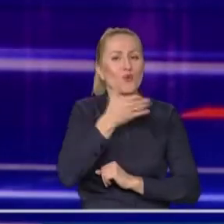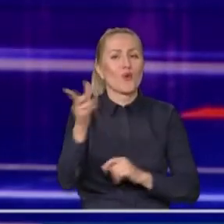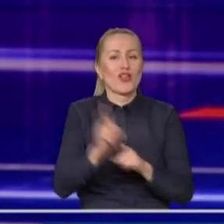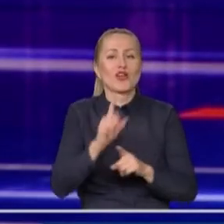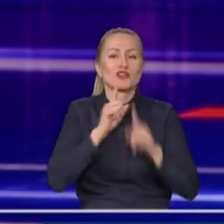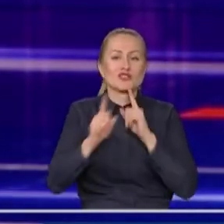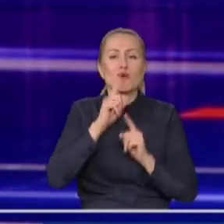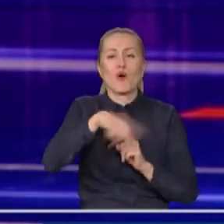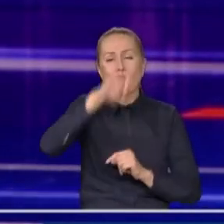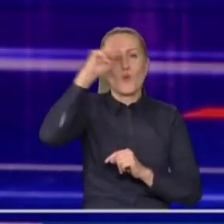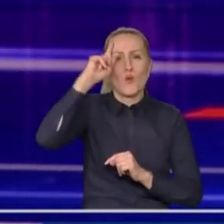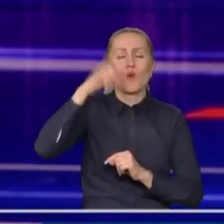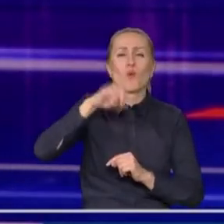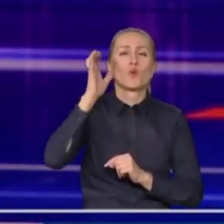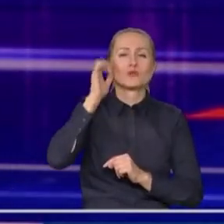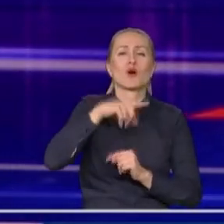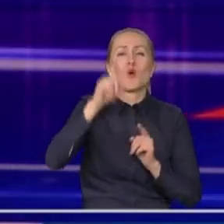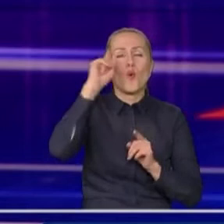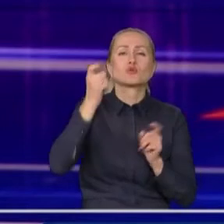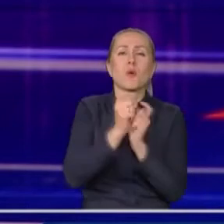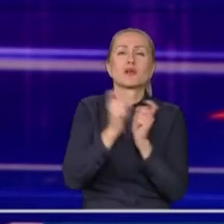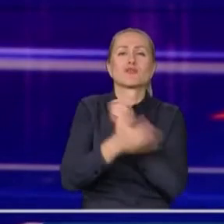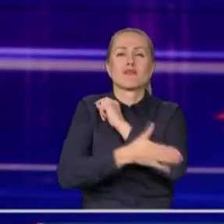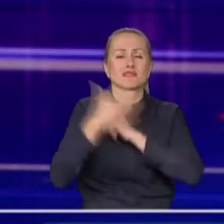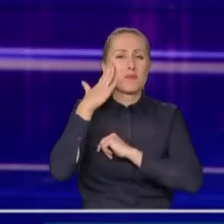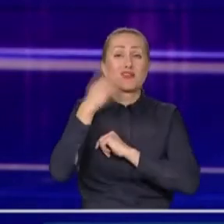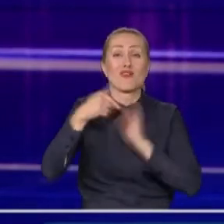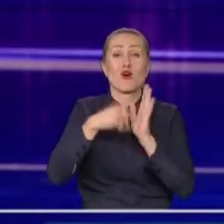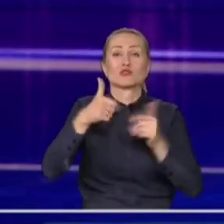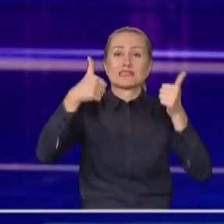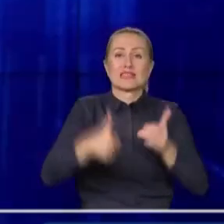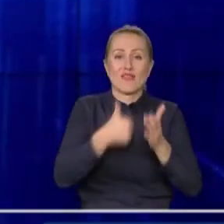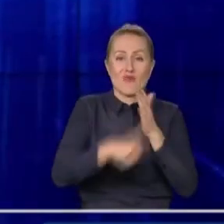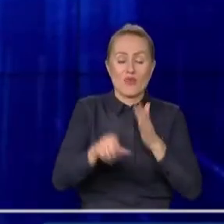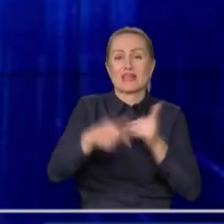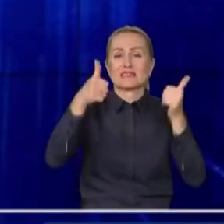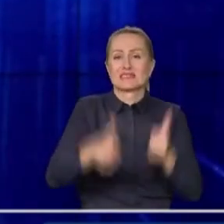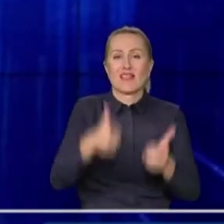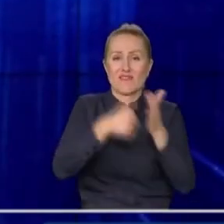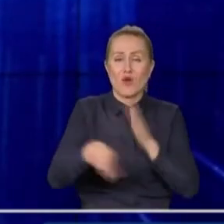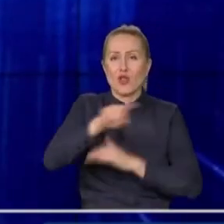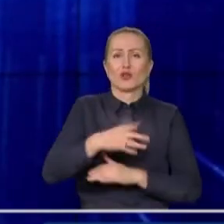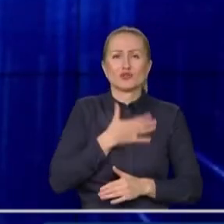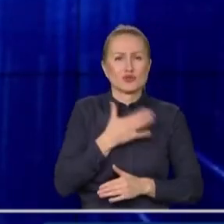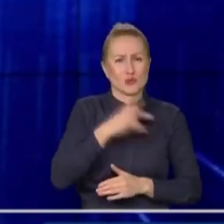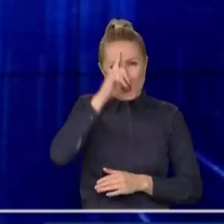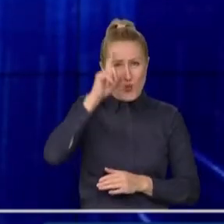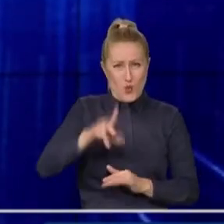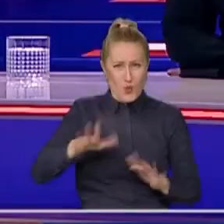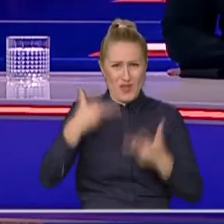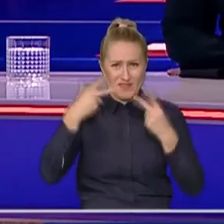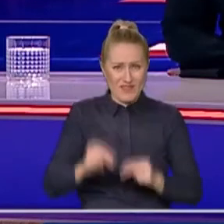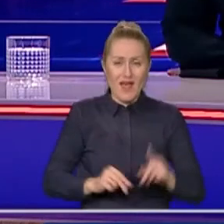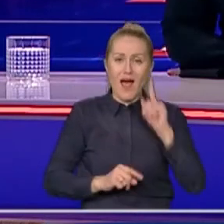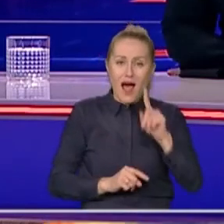rozmowach z ludźmi tych właśnie przygranicznych terenów, tych właśnie objętych stanem wyjątkowym. Stan wyjątkowy to dla tych ludzi też nie jest łatwa sprawa,